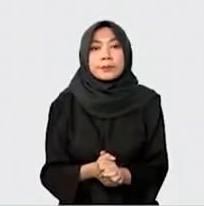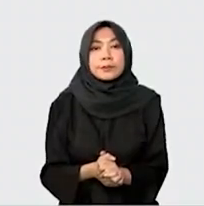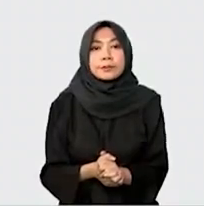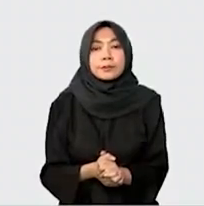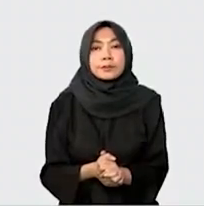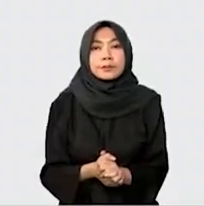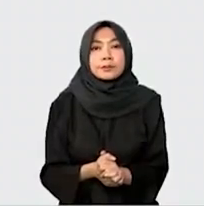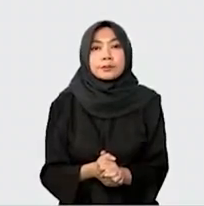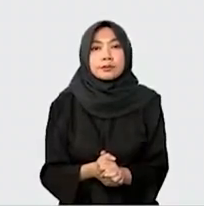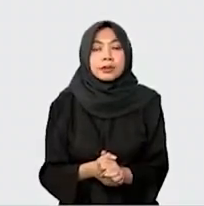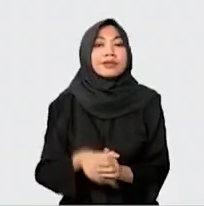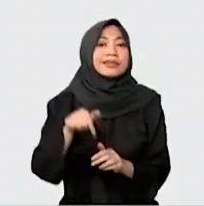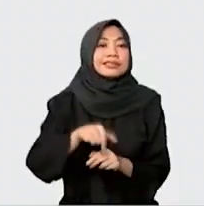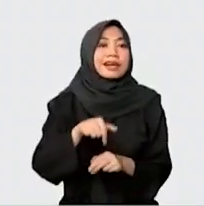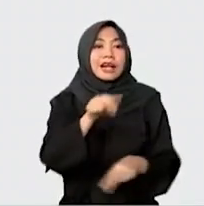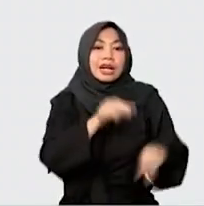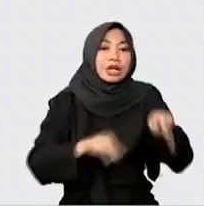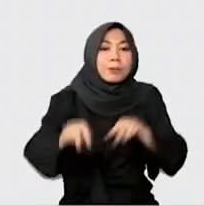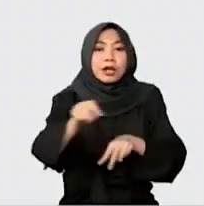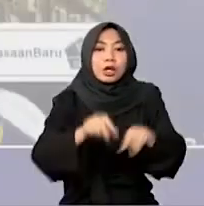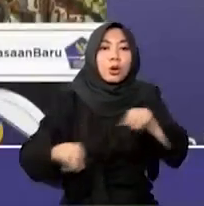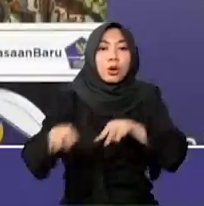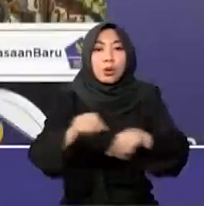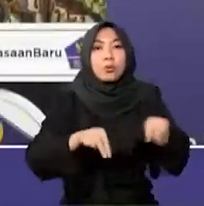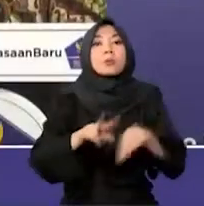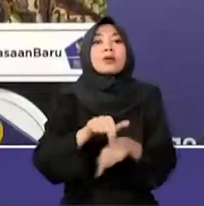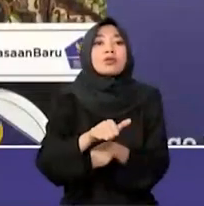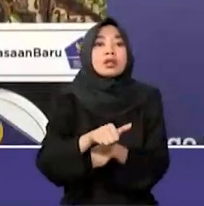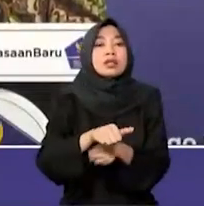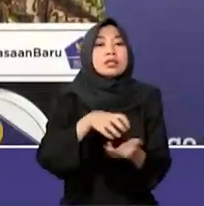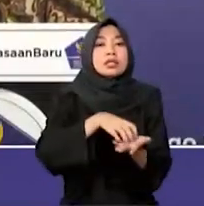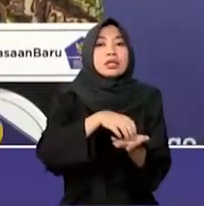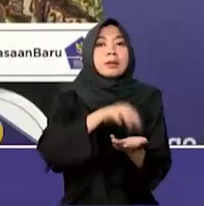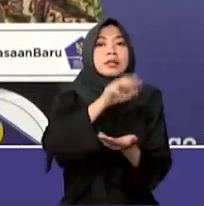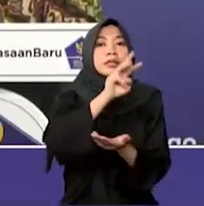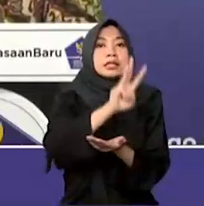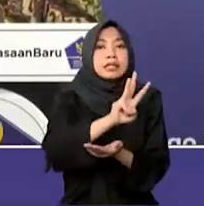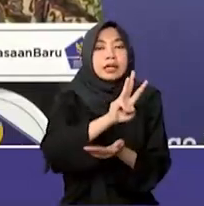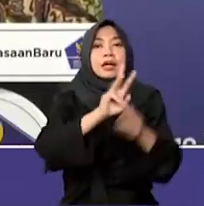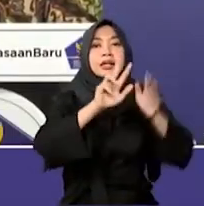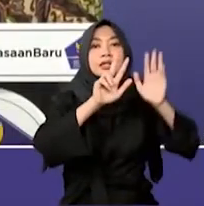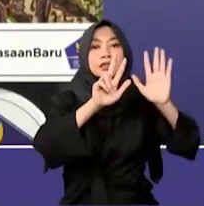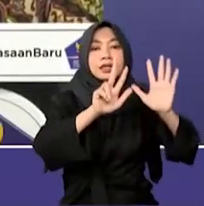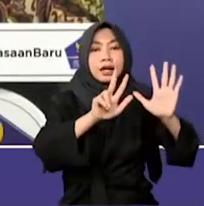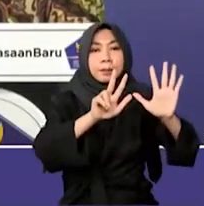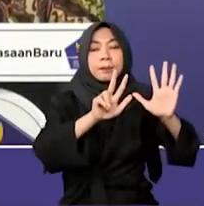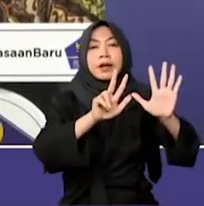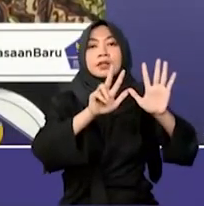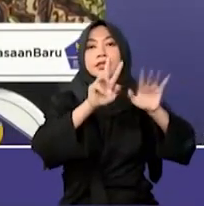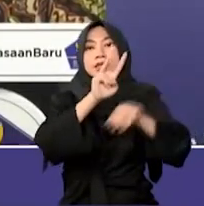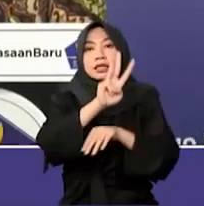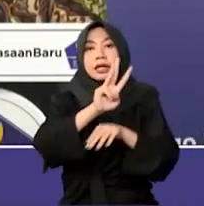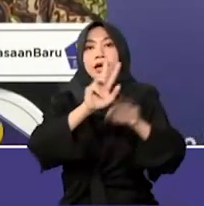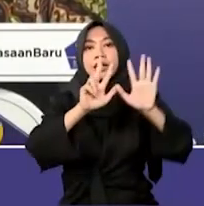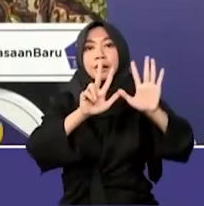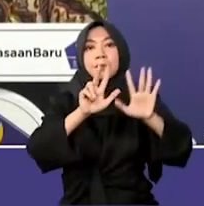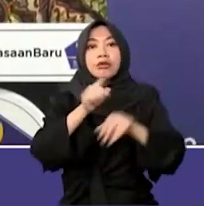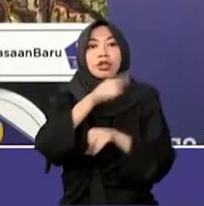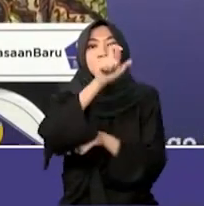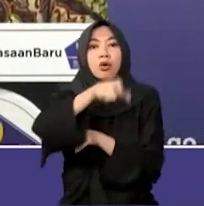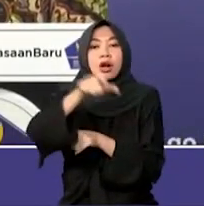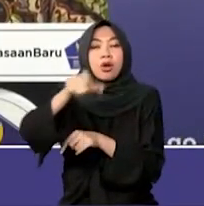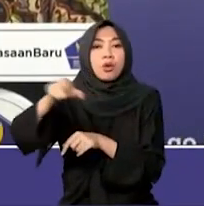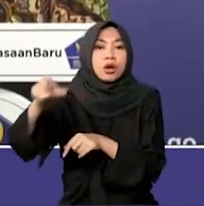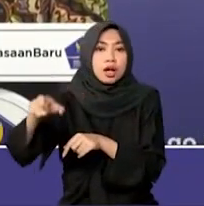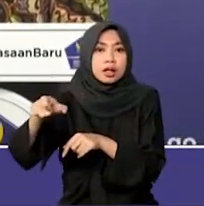masih melakukan pemantauan terhadap 338 ribu 381 orang